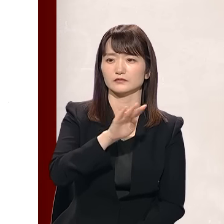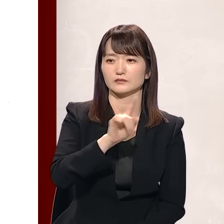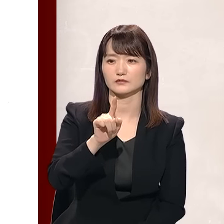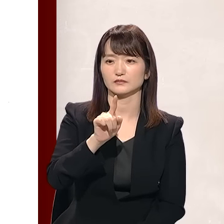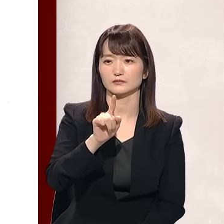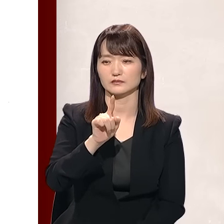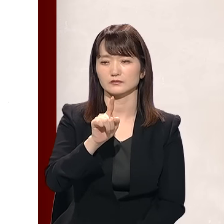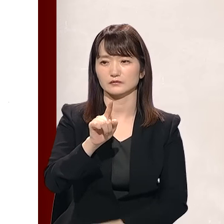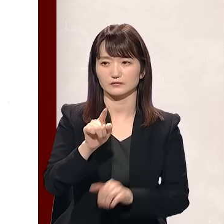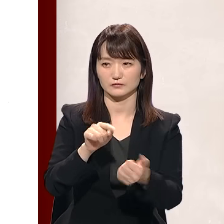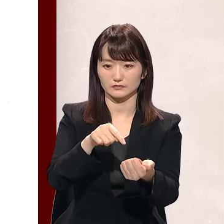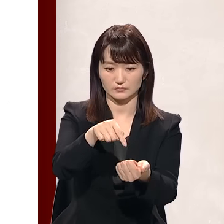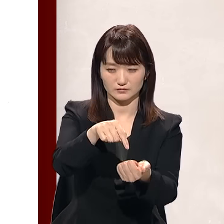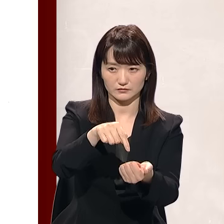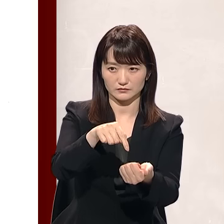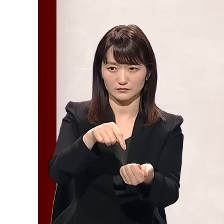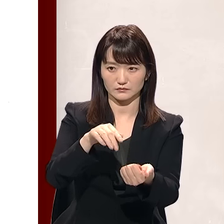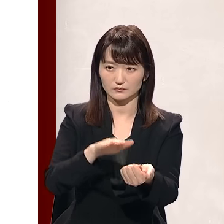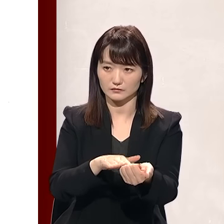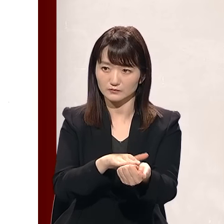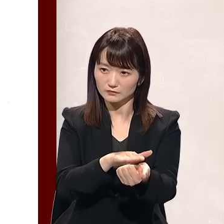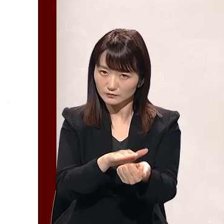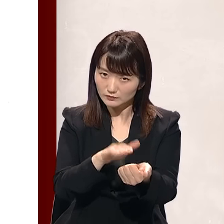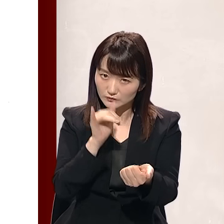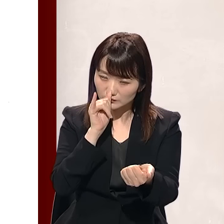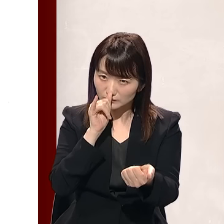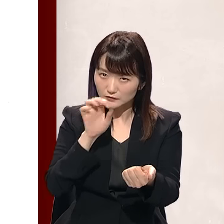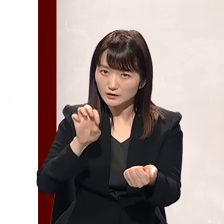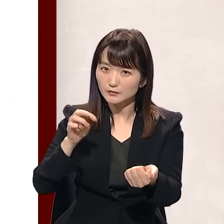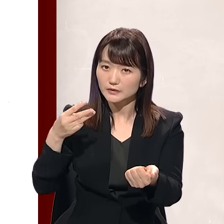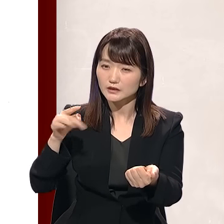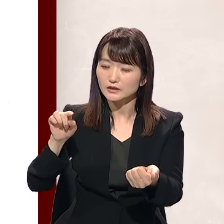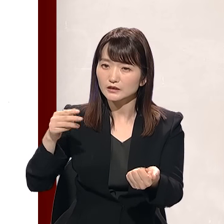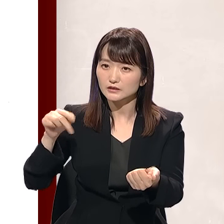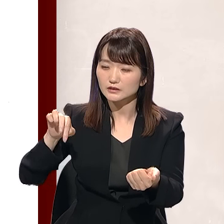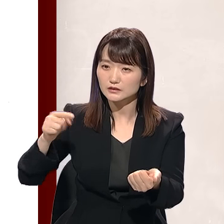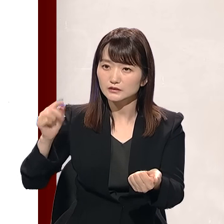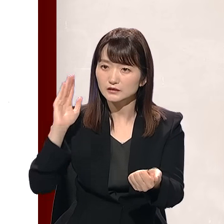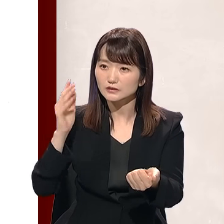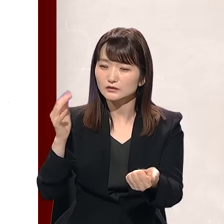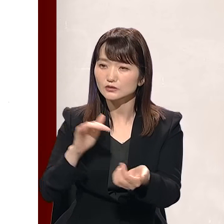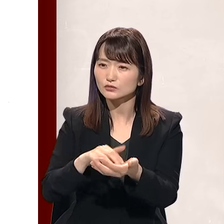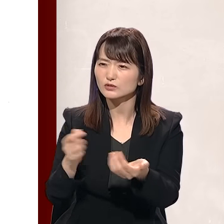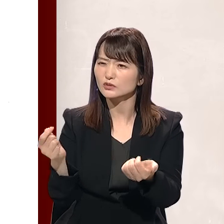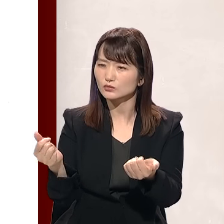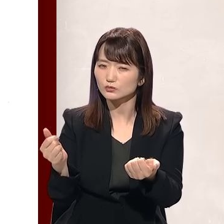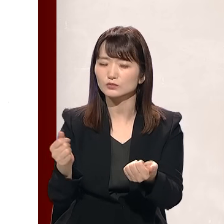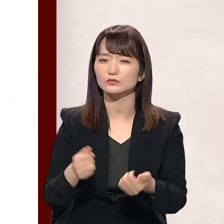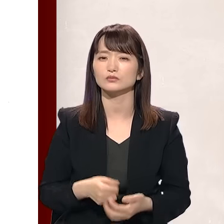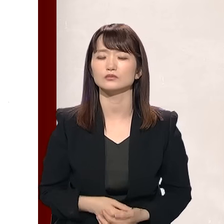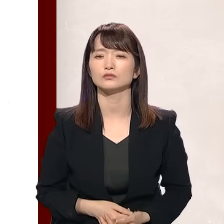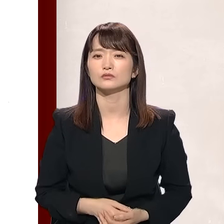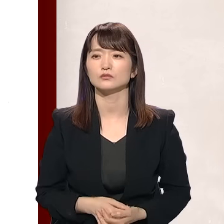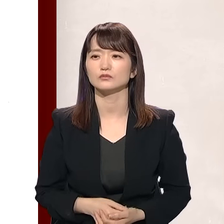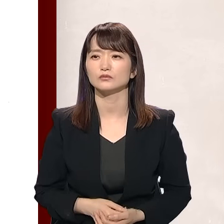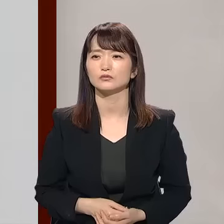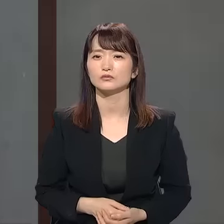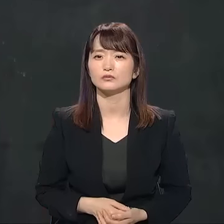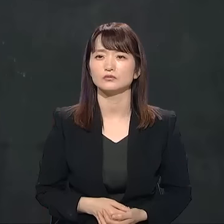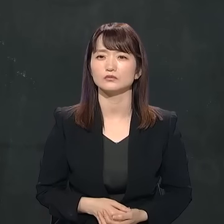손으로 만져가면서 경우면 트레이너나 필라테스 강사가 얼마나 될까 이런 식의 후기들을 올려 놨는데 저걸 보고